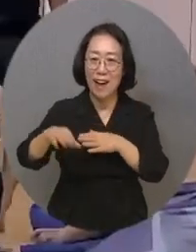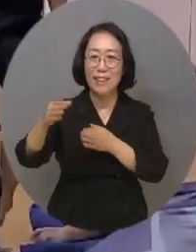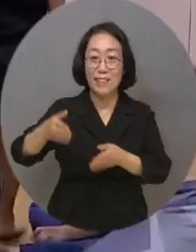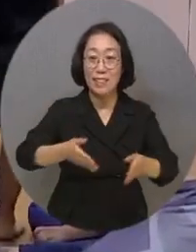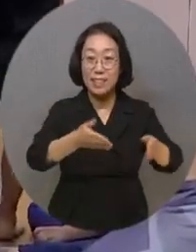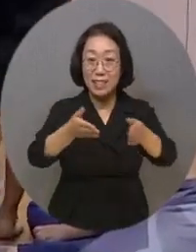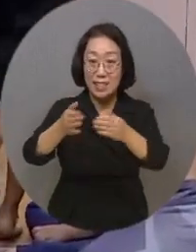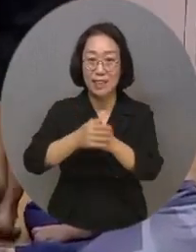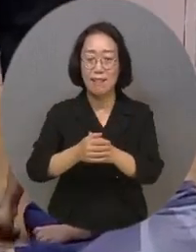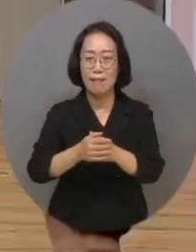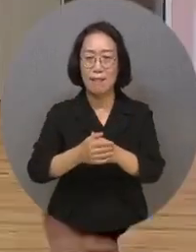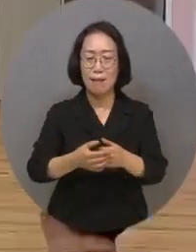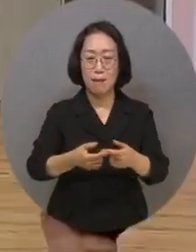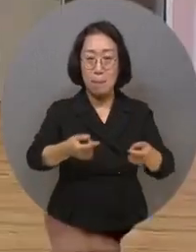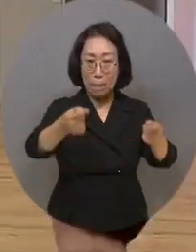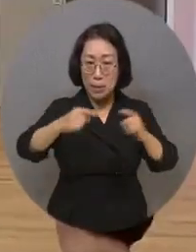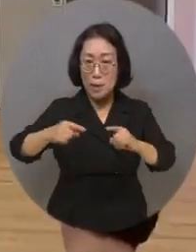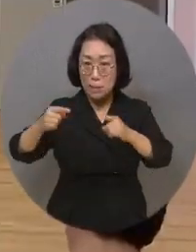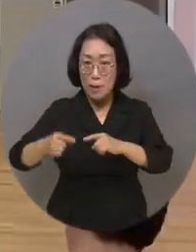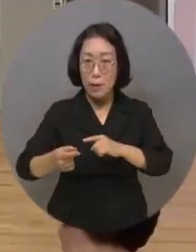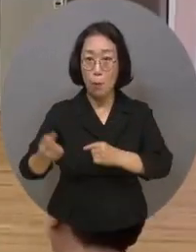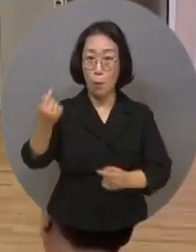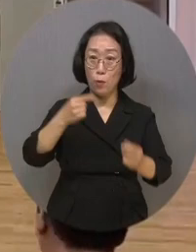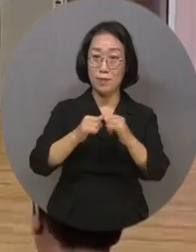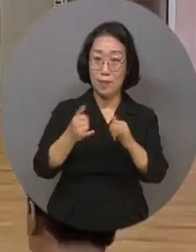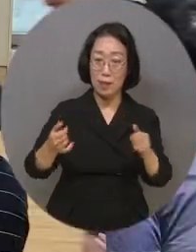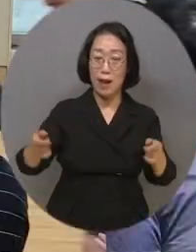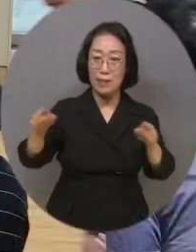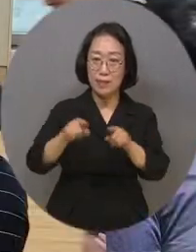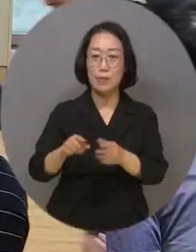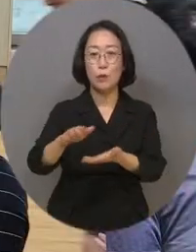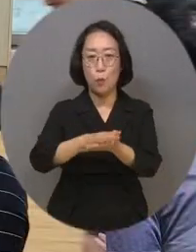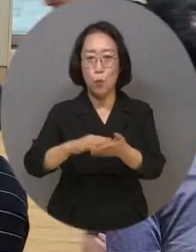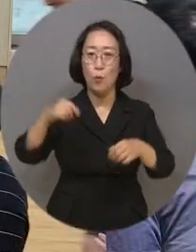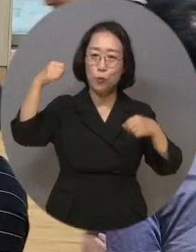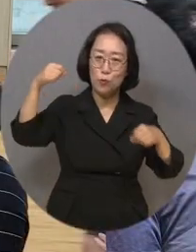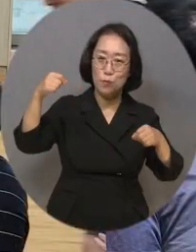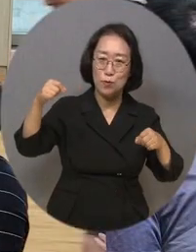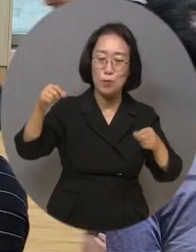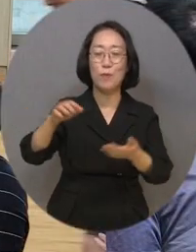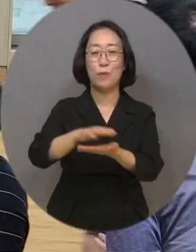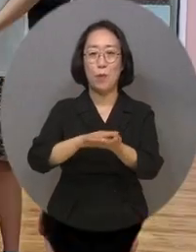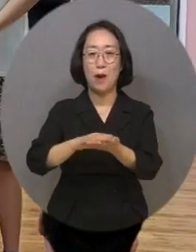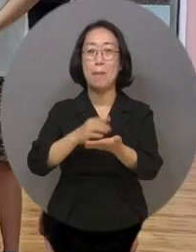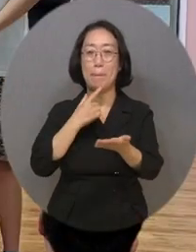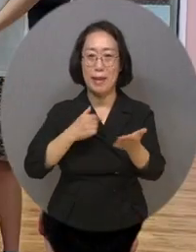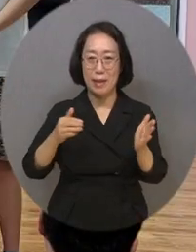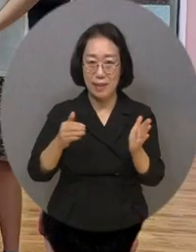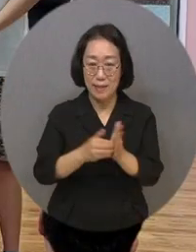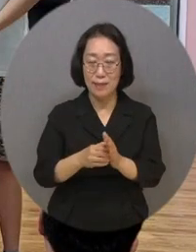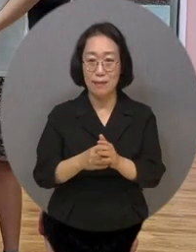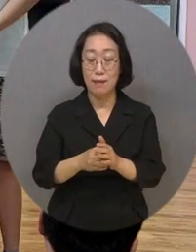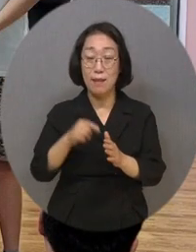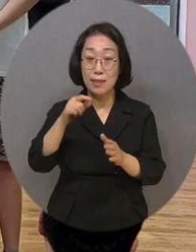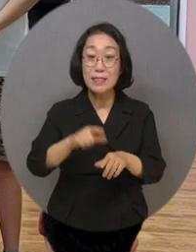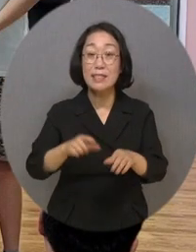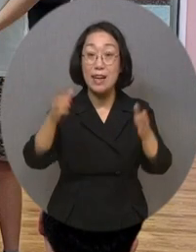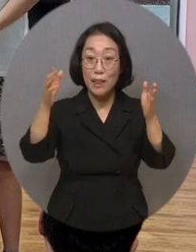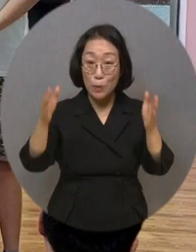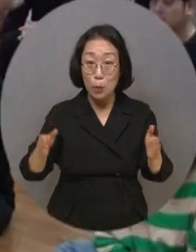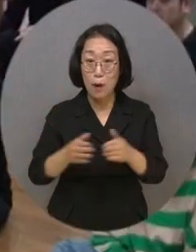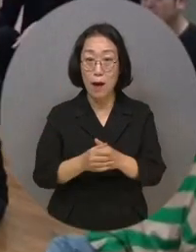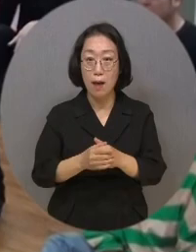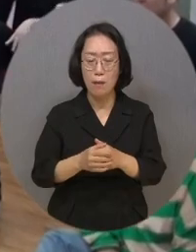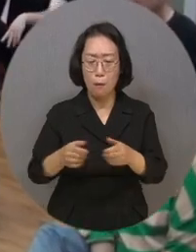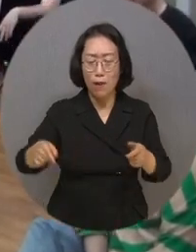많은 연주가들과 함께 노래하며 춤추며 즐기는 시간을 가졌습니다. 봉사단과 함께 보내는 그 시간이